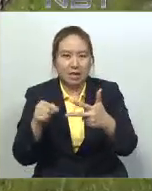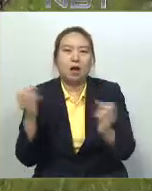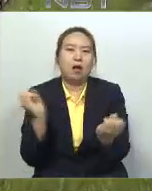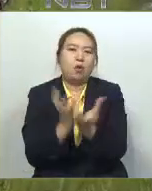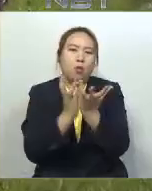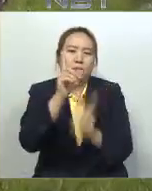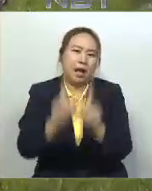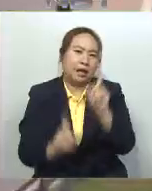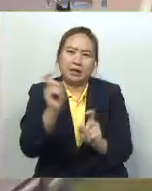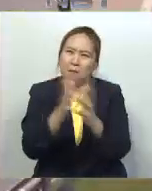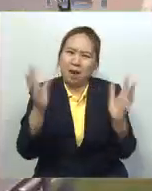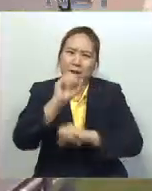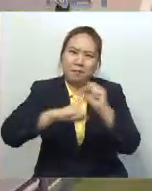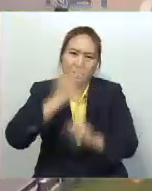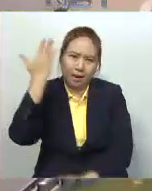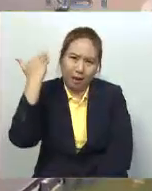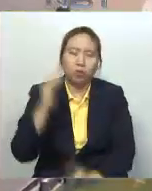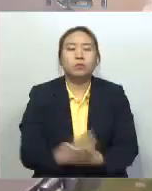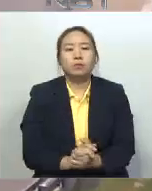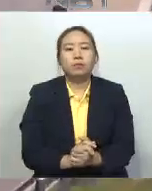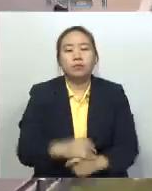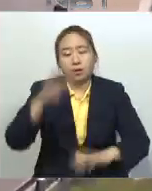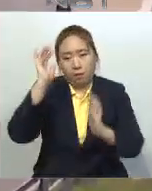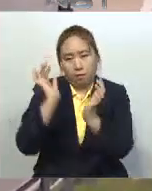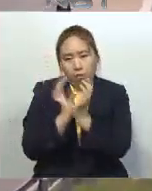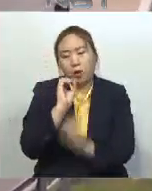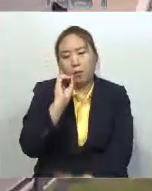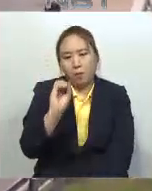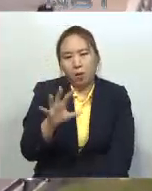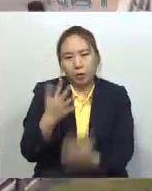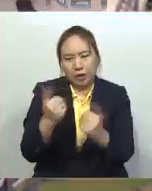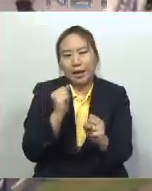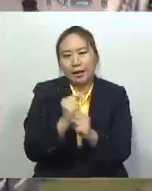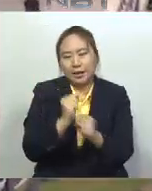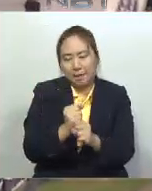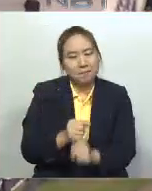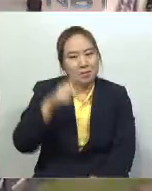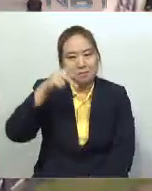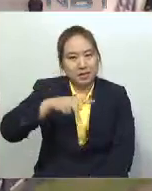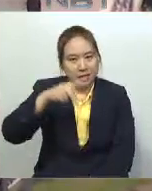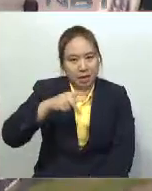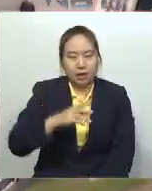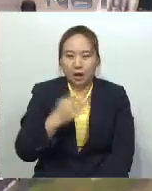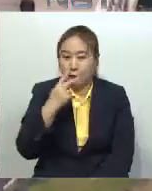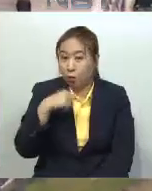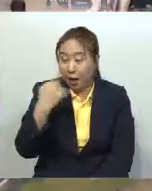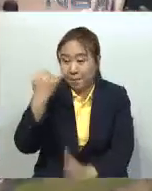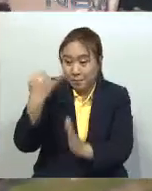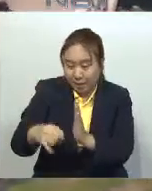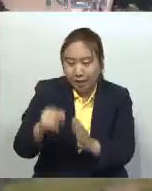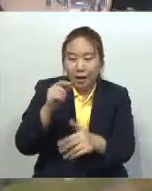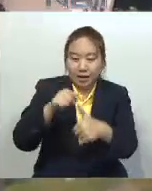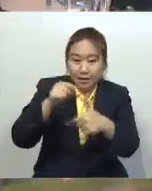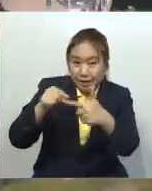ญเสียเมื่อปีที่ผ่านมาในส่วนของตำรวจเนี่ยเขากำชับนะคะว่าให้ทำสำนวนคดีเป็นกรณีพิเศษเอาผิดให้ถึง